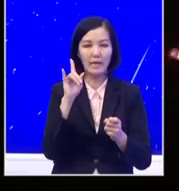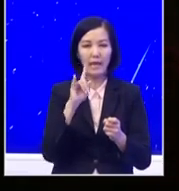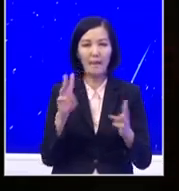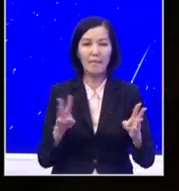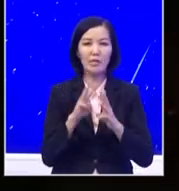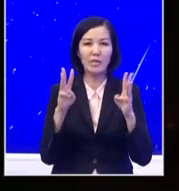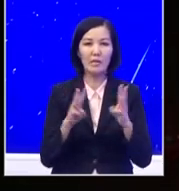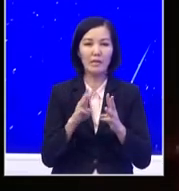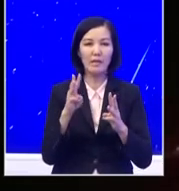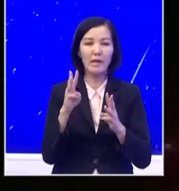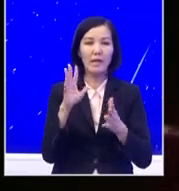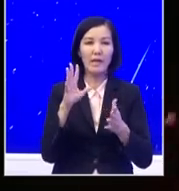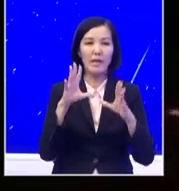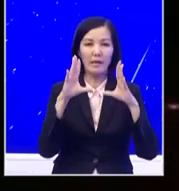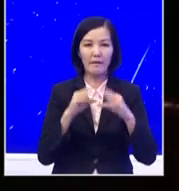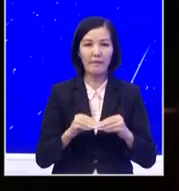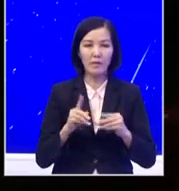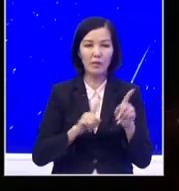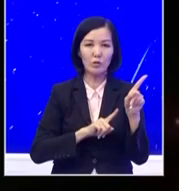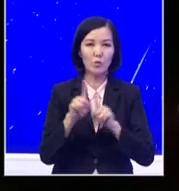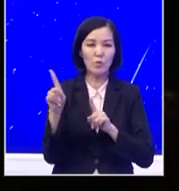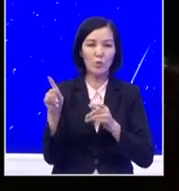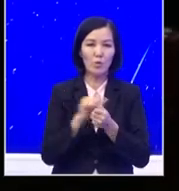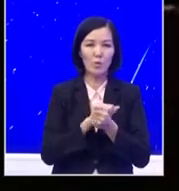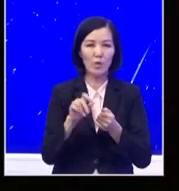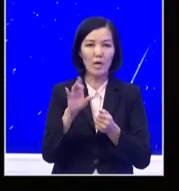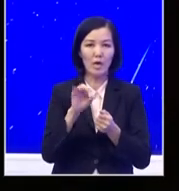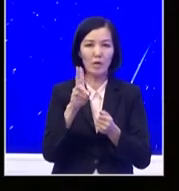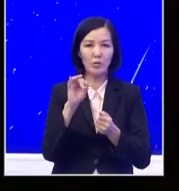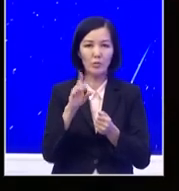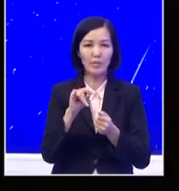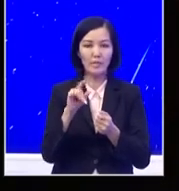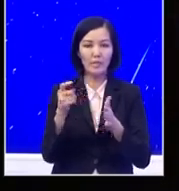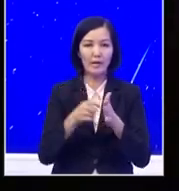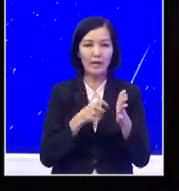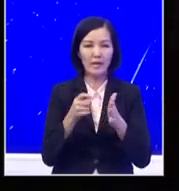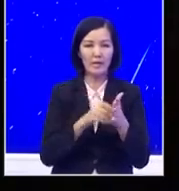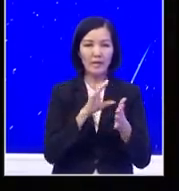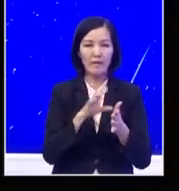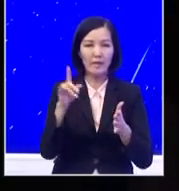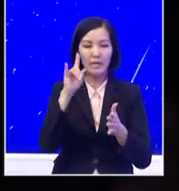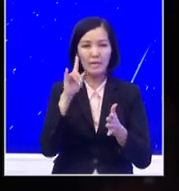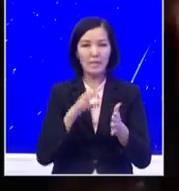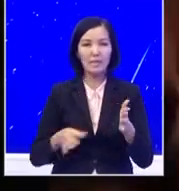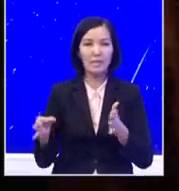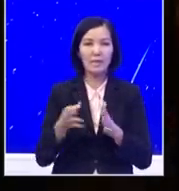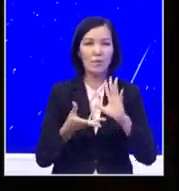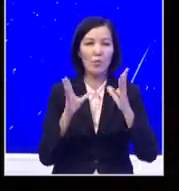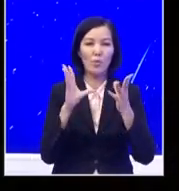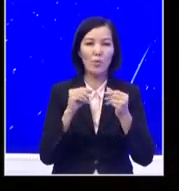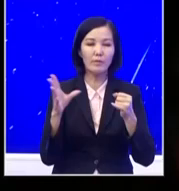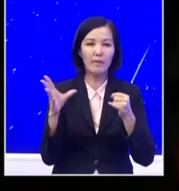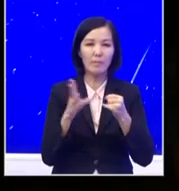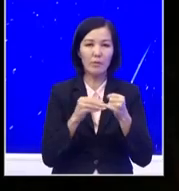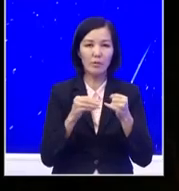Пожарные ликвидировали возгорание сухой травы в Актюбинской, Западно-Казахстанской, Карагандинской, Северо-Казахстанской областях. Общая площадь